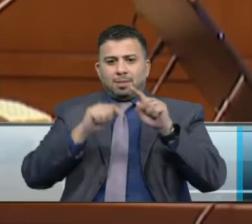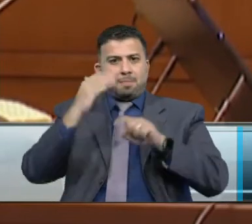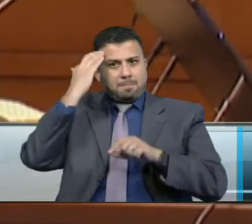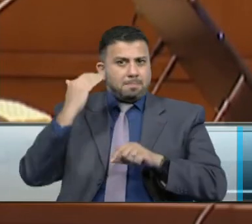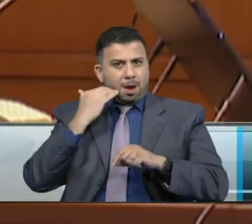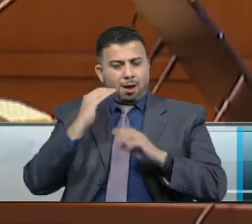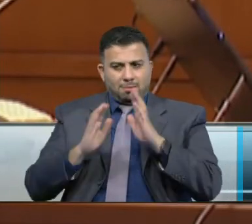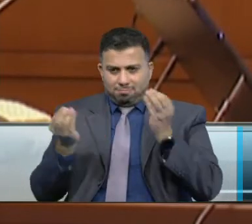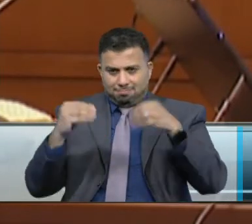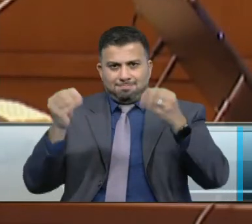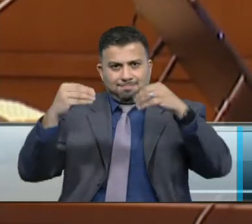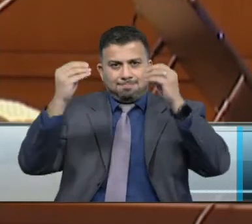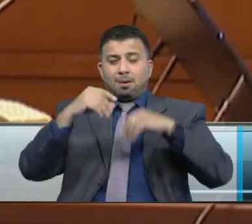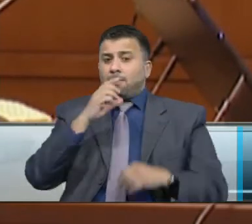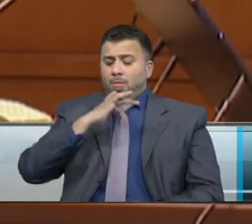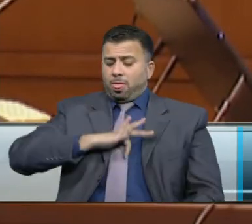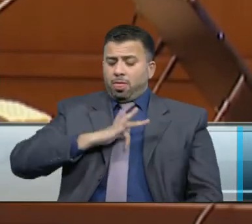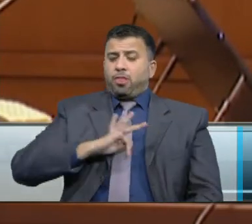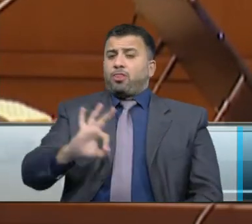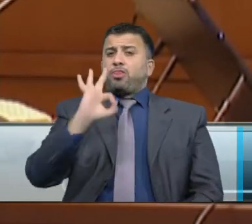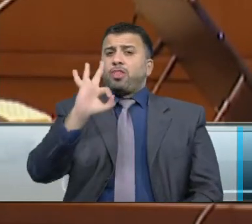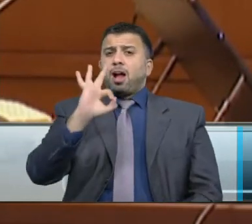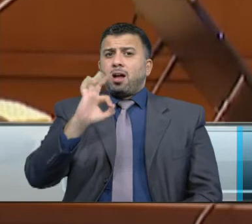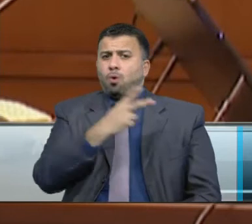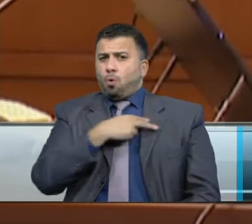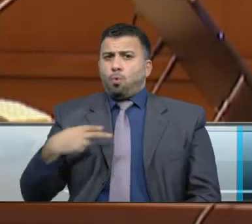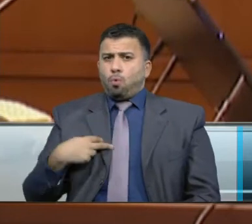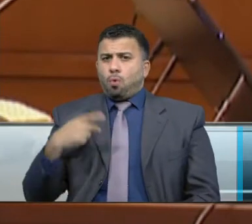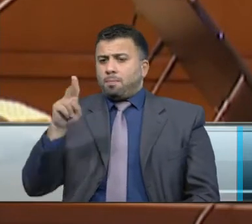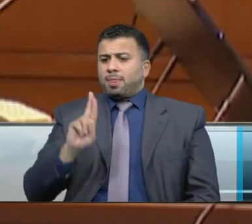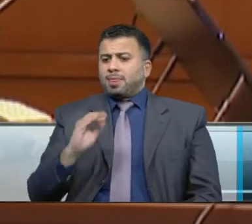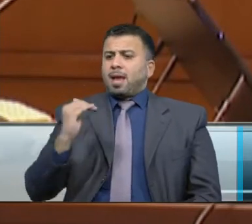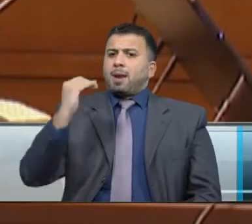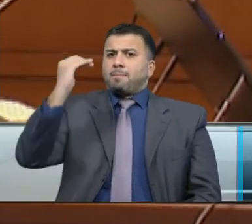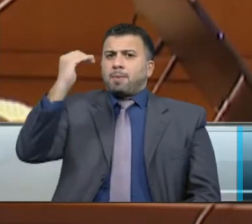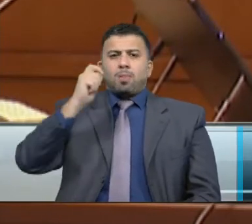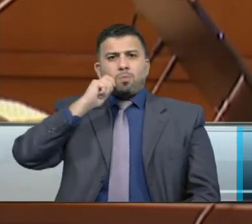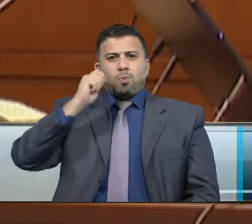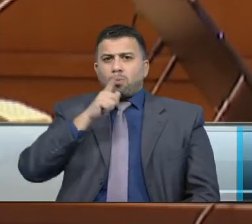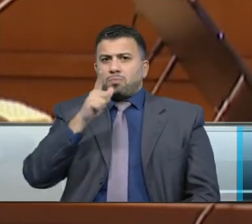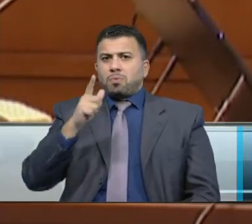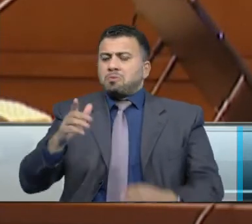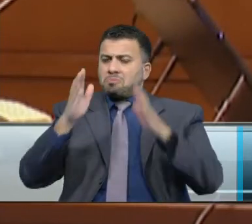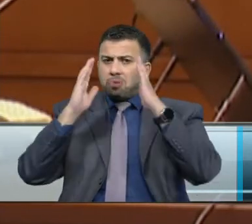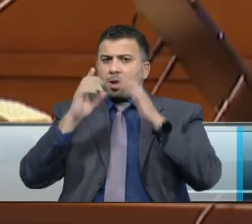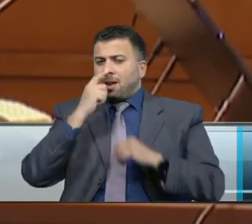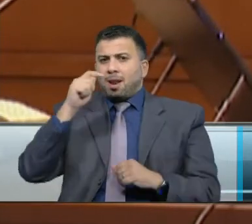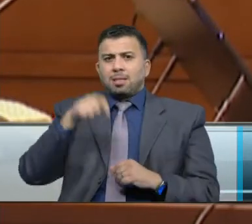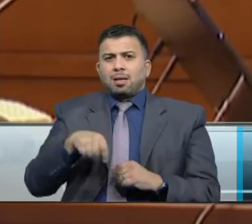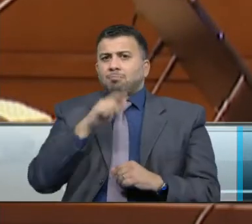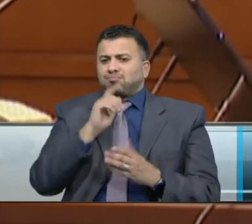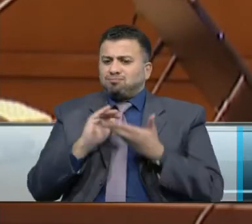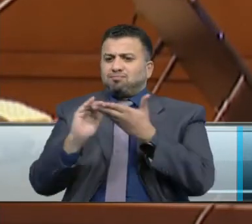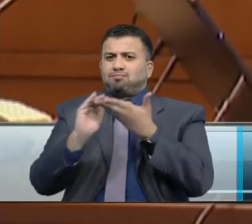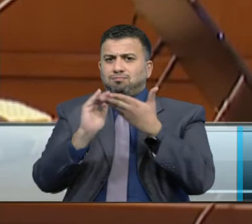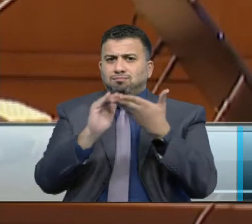وثقة القيادة والحكومة في دور المرأة في التنمية الوطنية، وتهيئة كل ما يلزم لبيئة